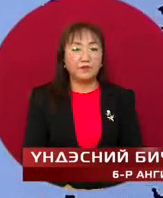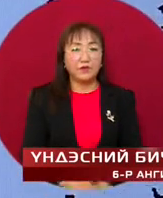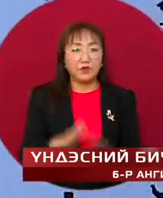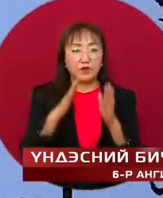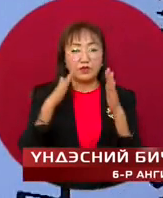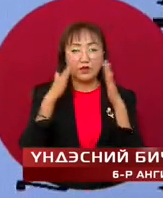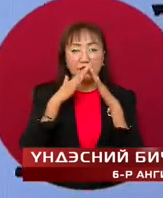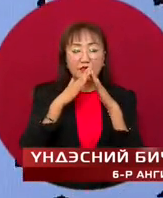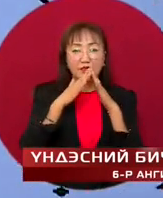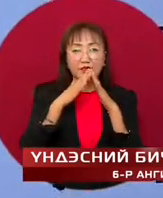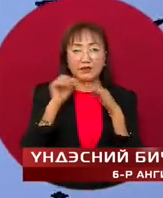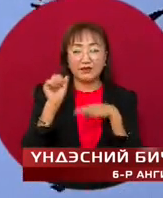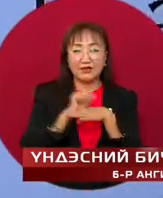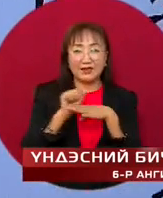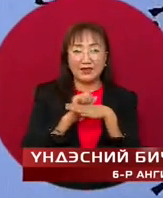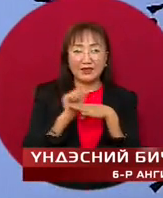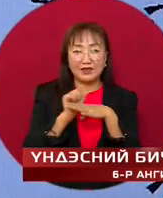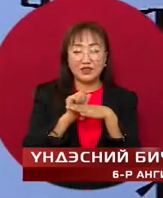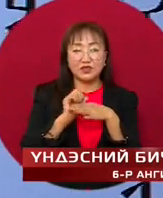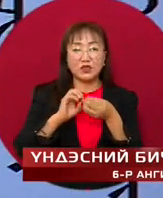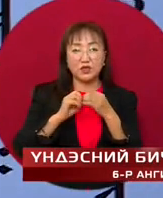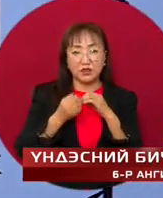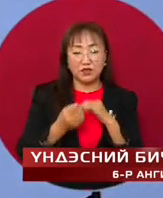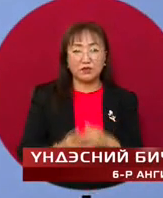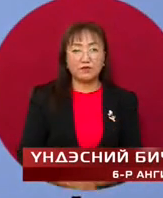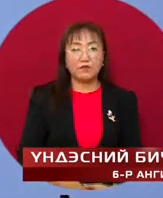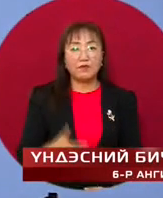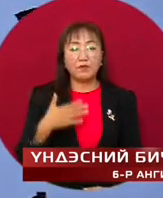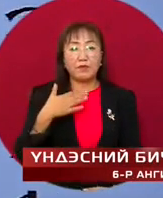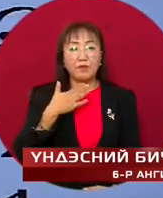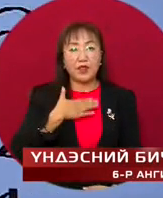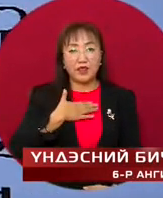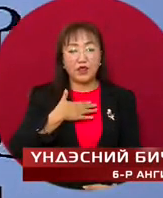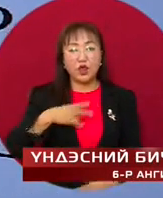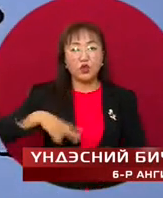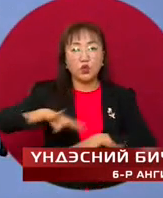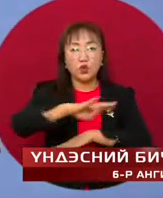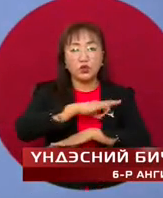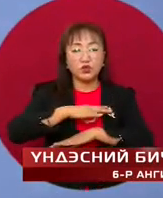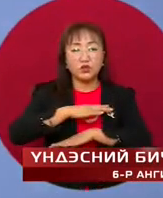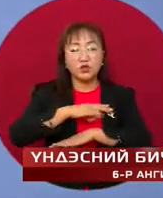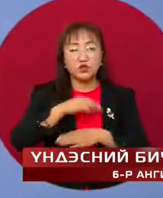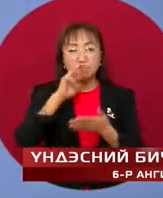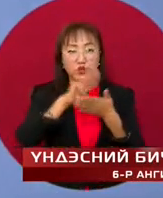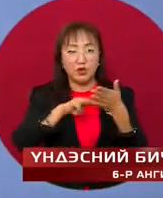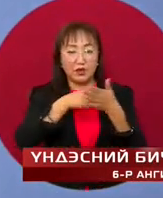Гэрийн даалгаврыг хийв. Миний нутаг шүлгийг ангиараа